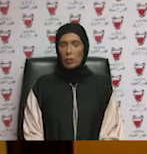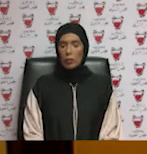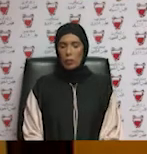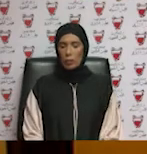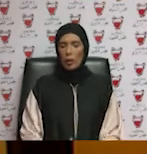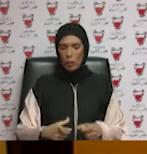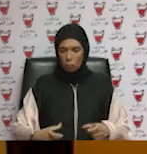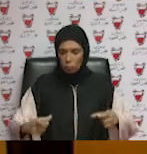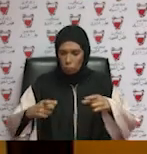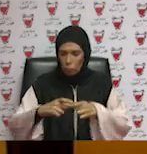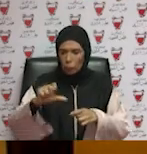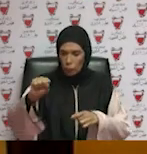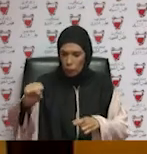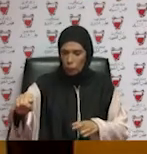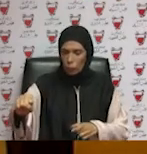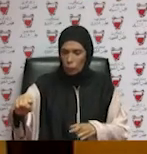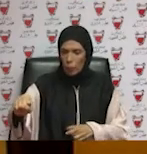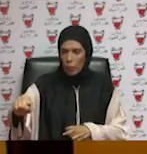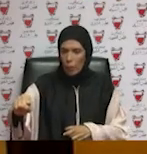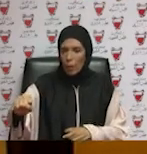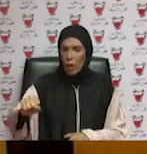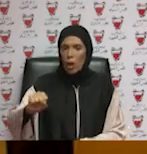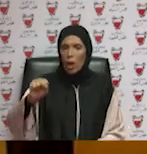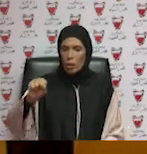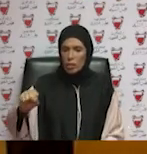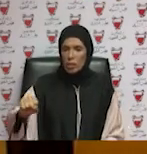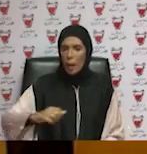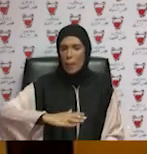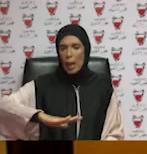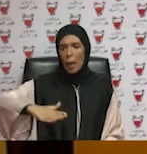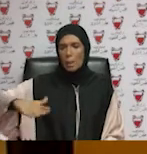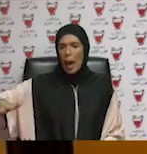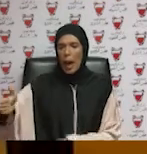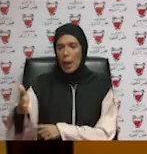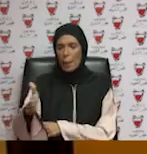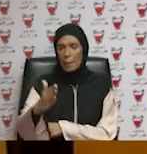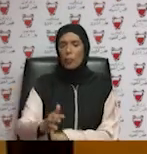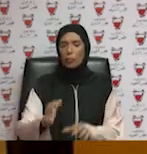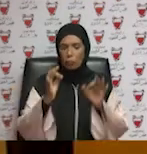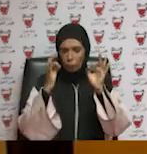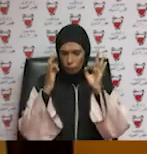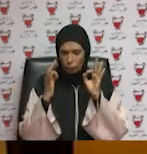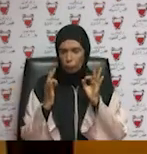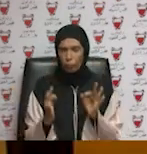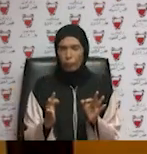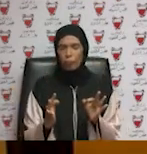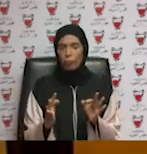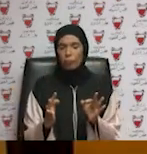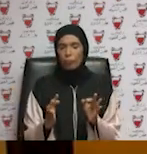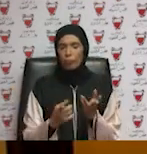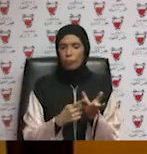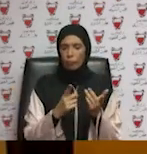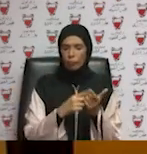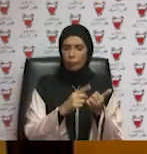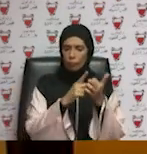الإدارة المختصة في الثروة البحرية على أنها تتأكد من أن